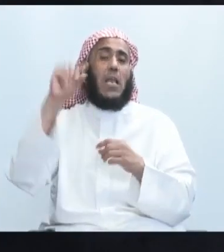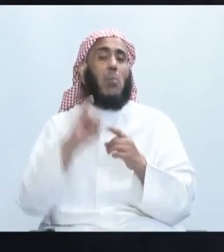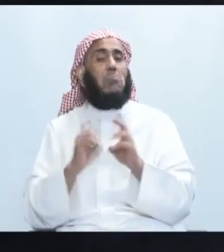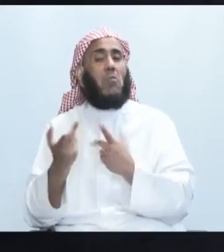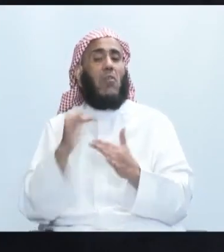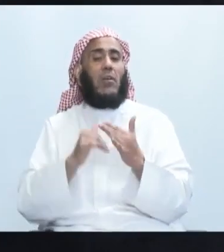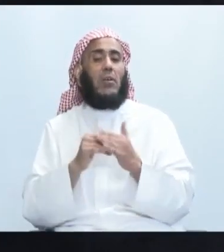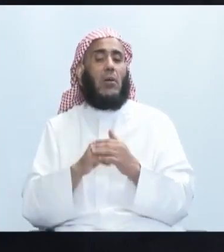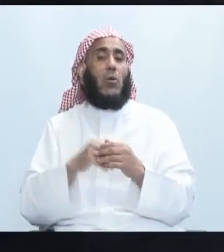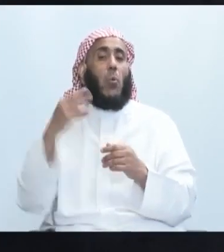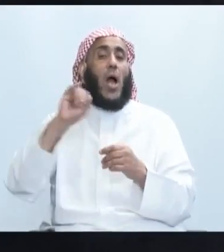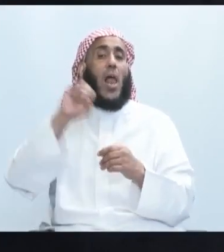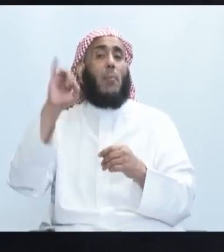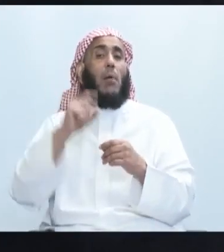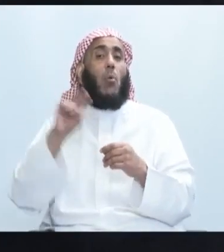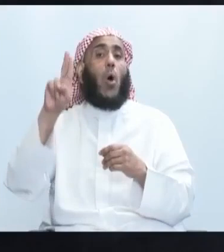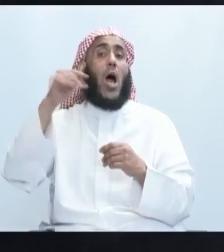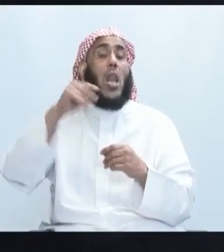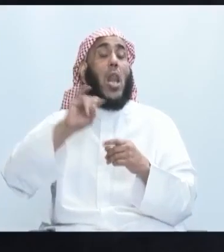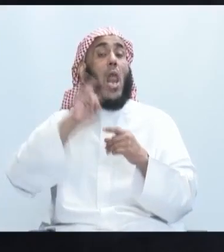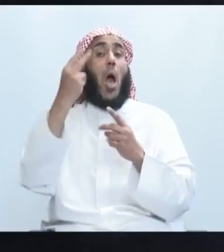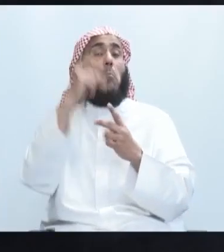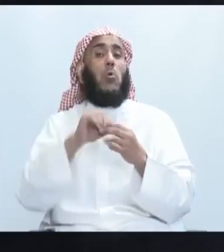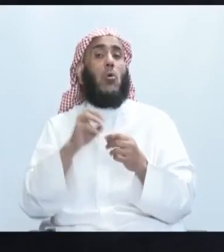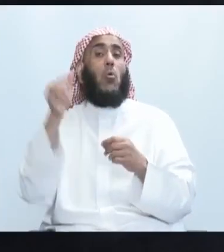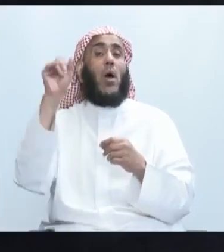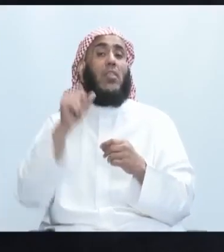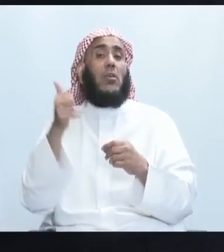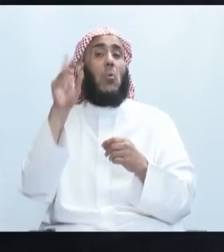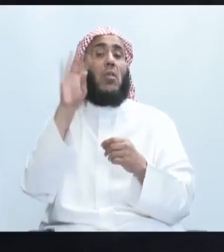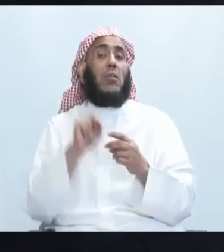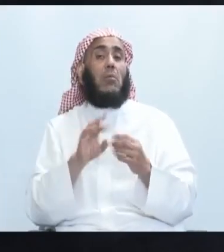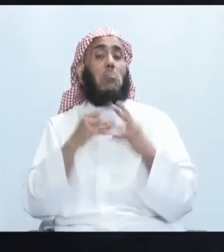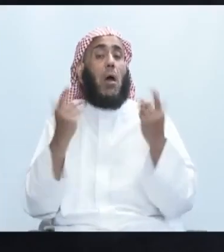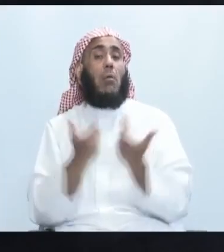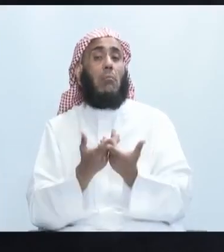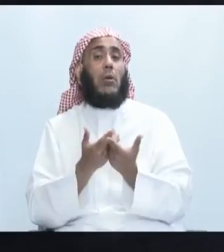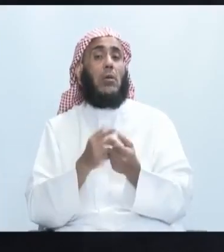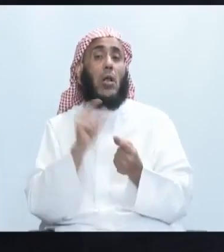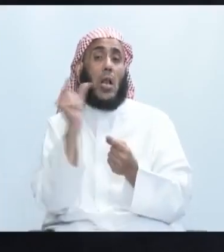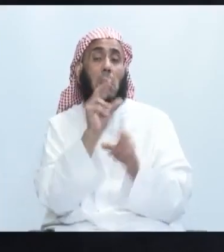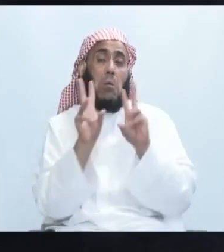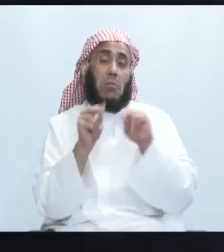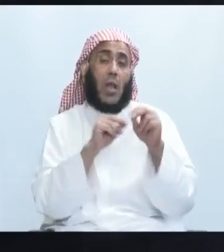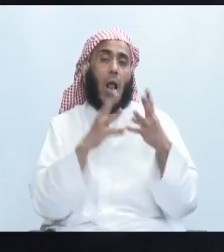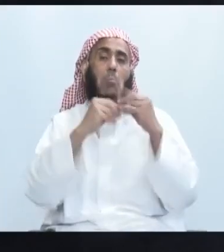وهنا علامه وعلام وهنا اثير واثير هنا معنى انه احيانا تختلف الكلمه في في في